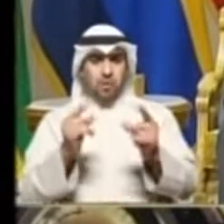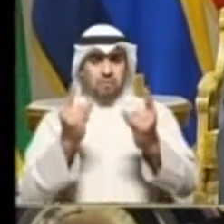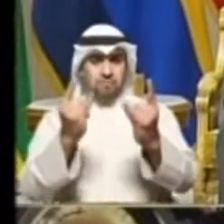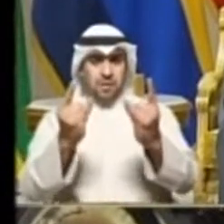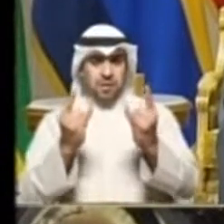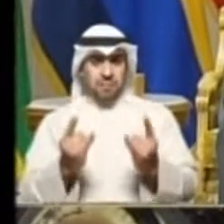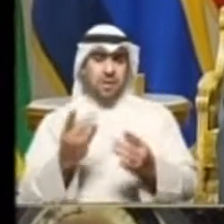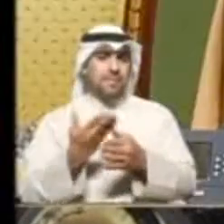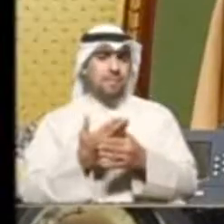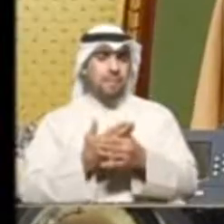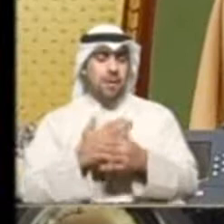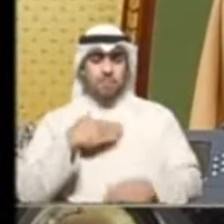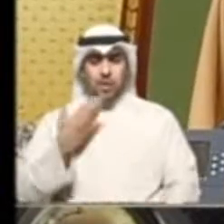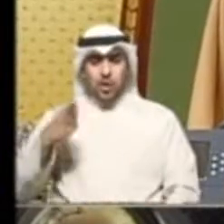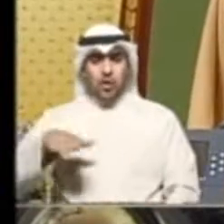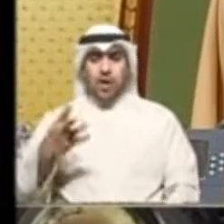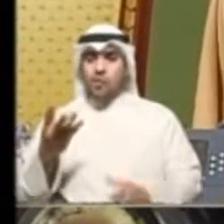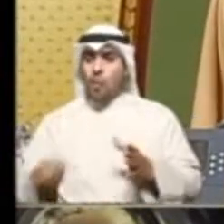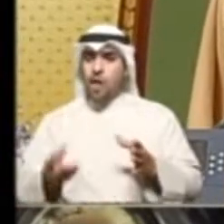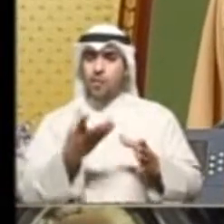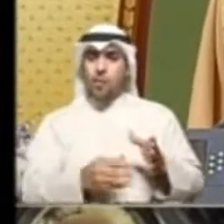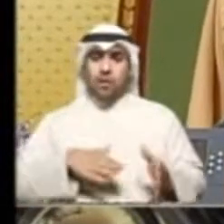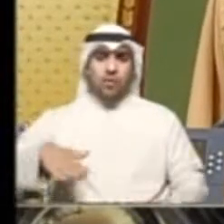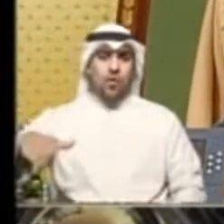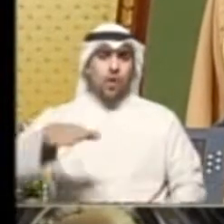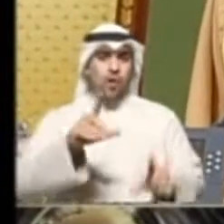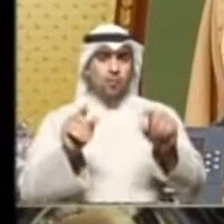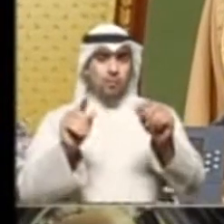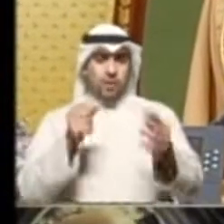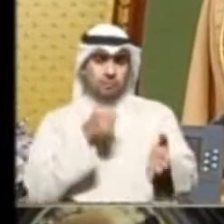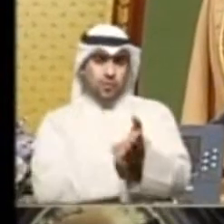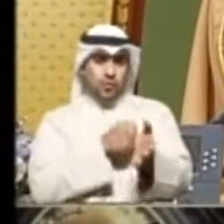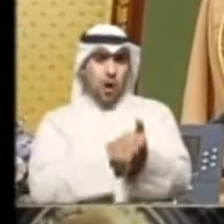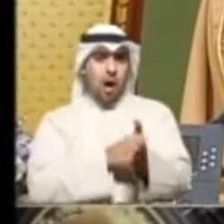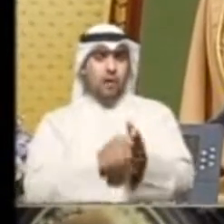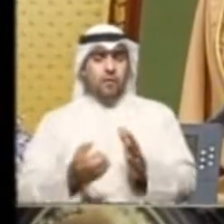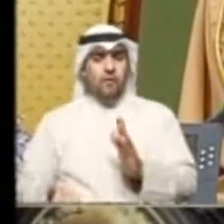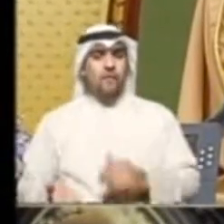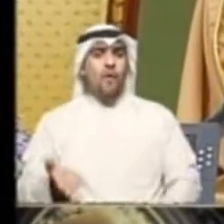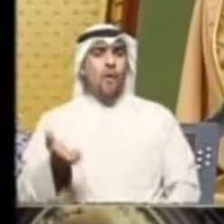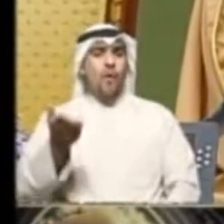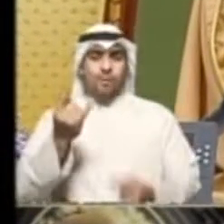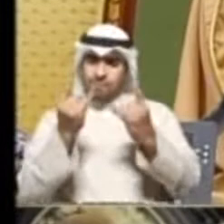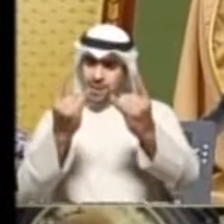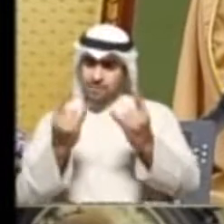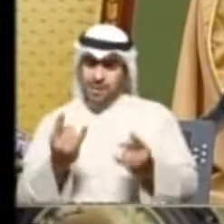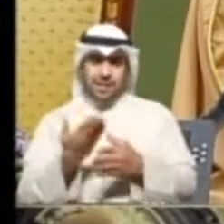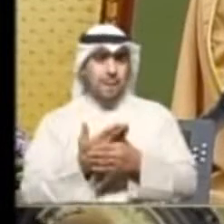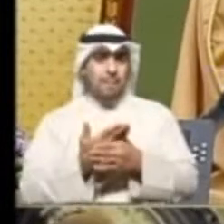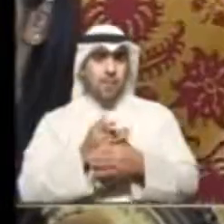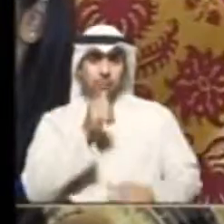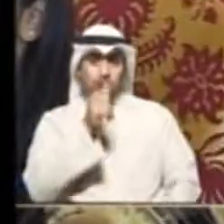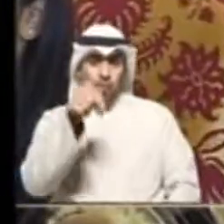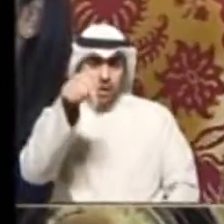حققه أبناؤه وبناته المتفوقين من أبناء الشهداء، مؤكدا سموه حفظه الله على